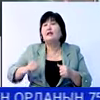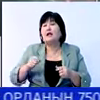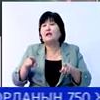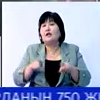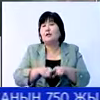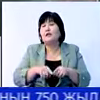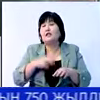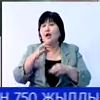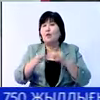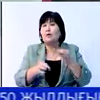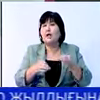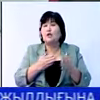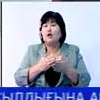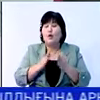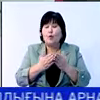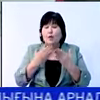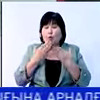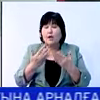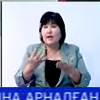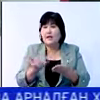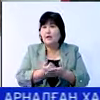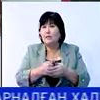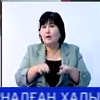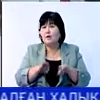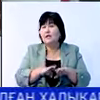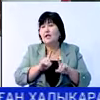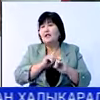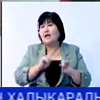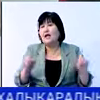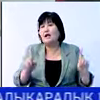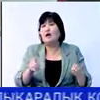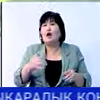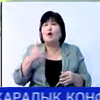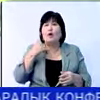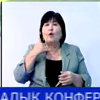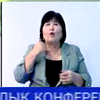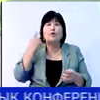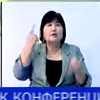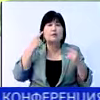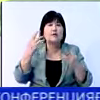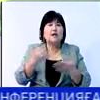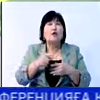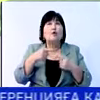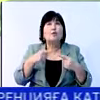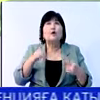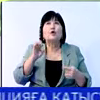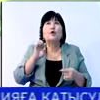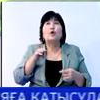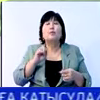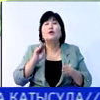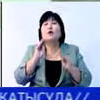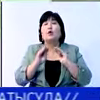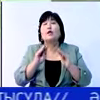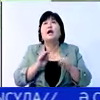бірге планеталар жүйесін оқулықтан тап басып көрсететін жаңа мобильді қосымша ойлап тапты. Сондай-ақ бірнеше робот құрылғыларын